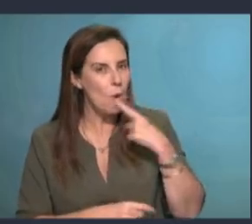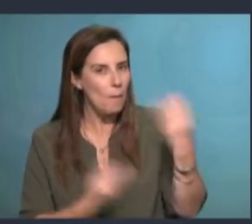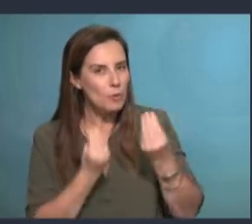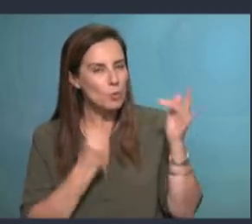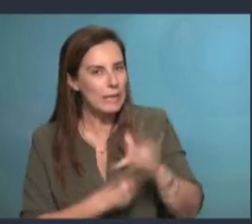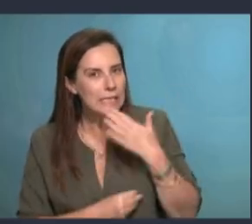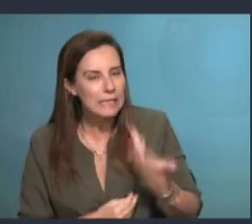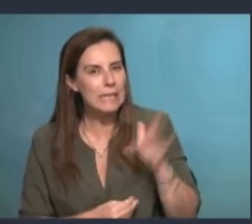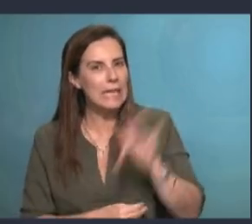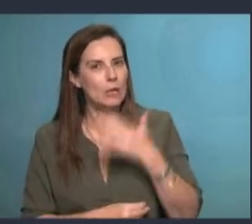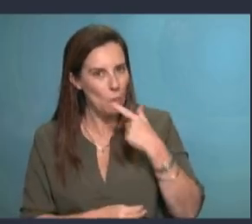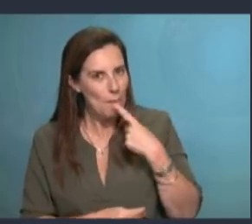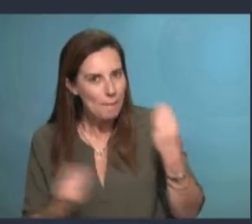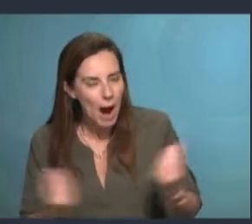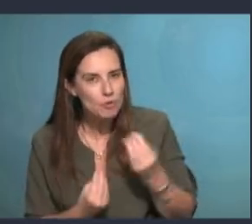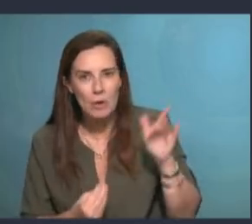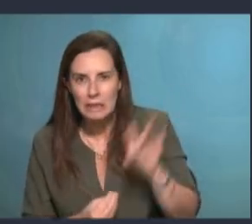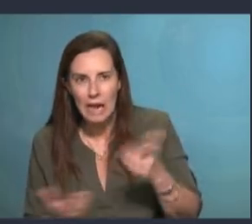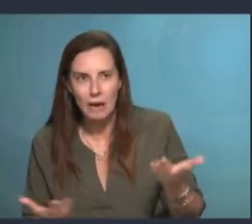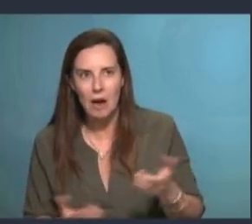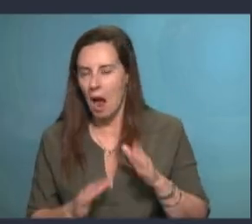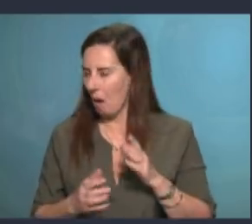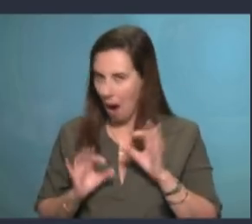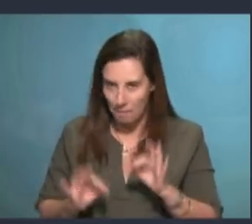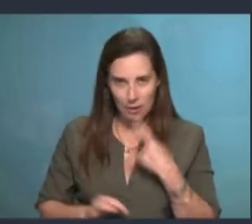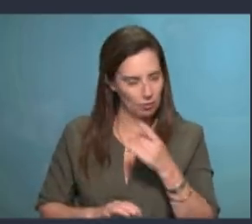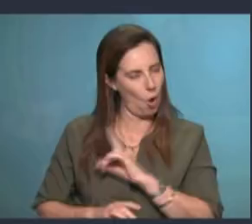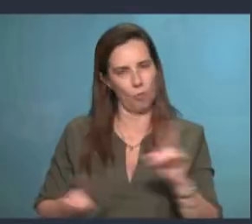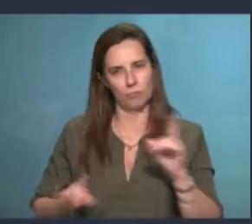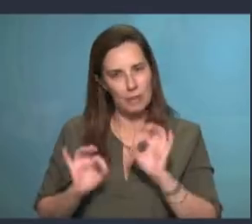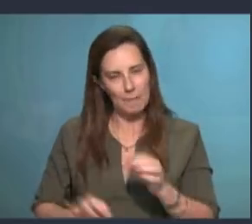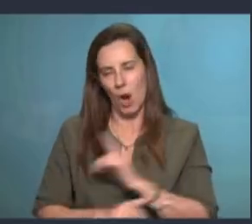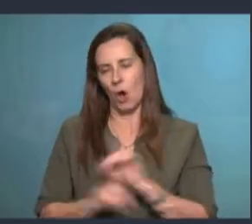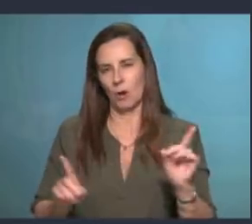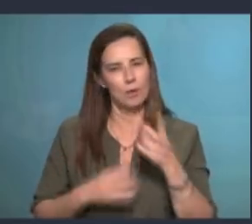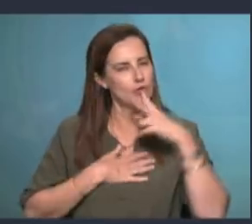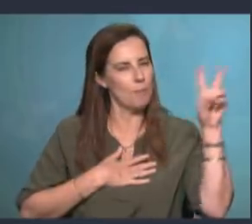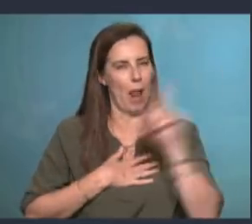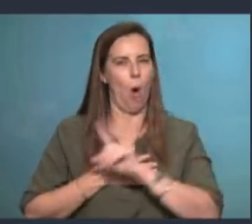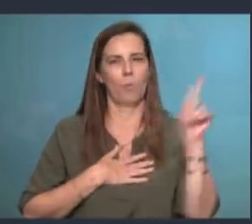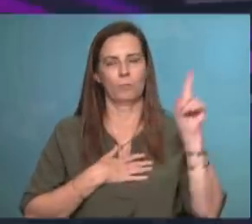נגד היהודים, נגד... אמת לא, את האמת אגיד לך לא. נשבע לך לא.